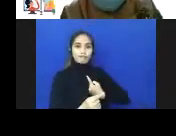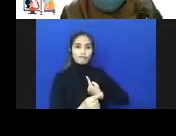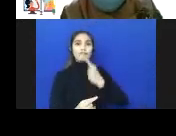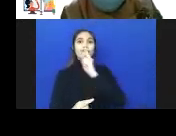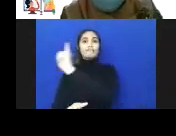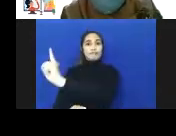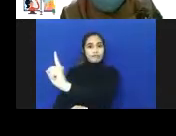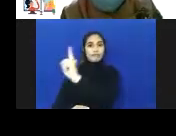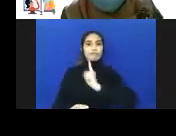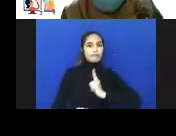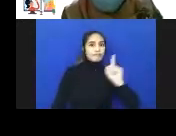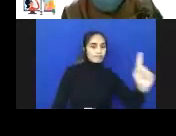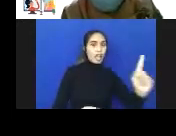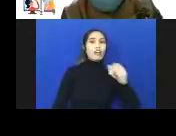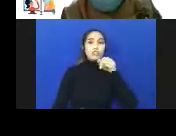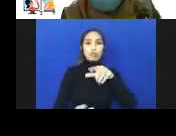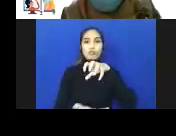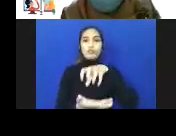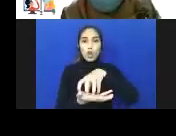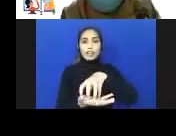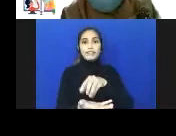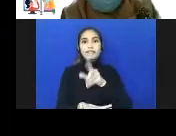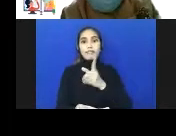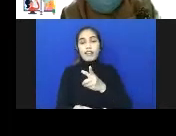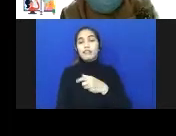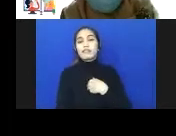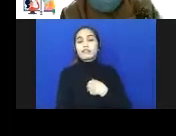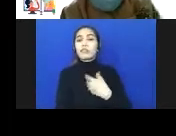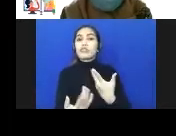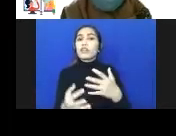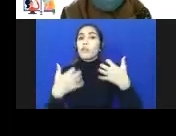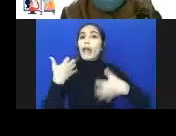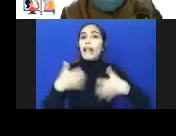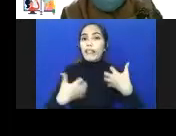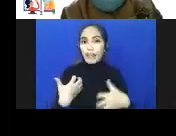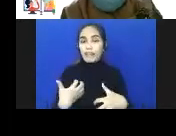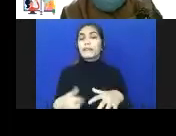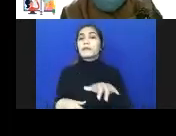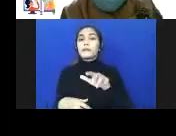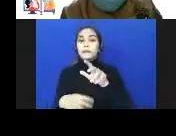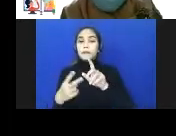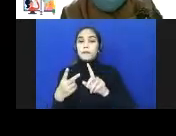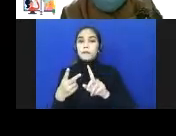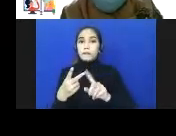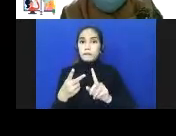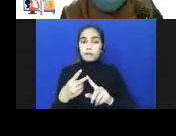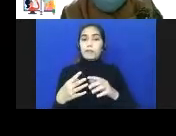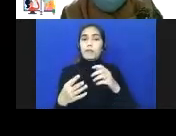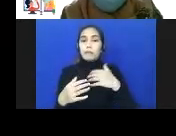di lokasi. Kemudian juga saat melakukan praktek klinis, karena setelah di hari